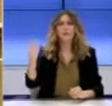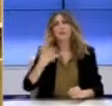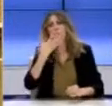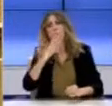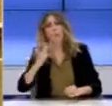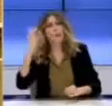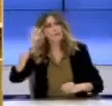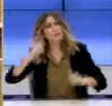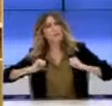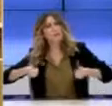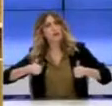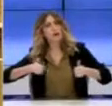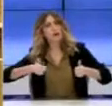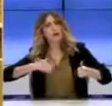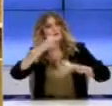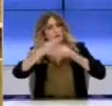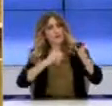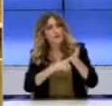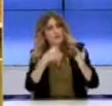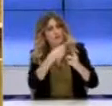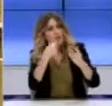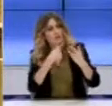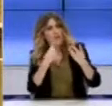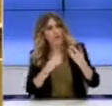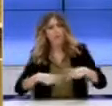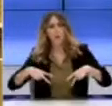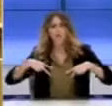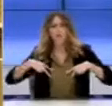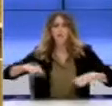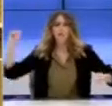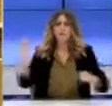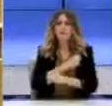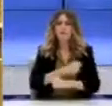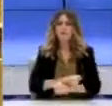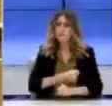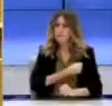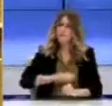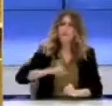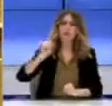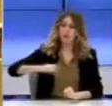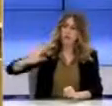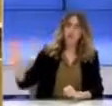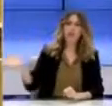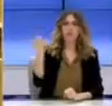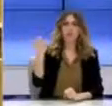δεν συμφώνησαν με κυβερνητικές επιλογές. Αυτό προφανώς και δεν έγινε στην πατρίδα μας. Και δεν πρόκειται να γίνει.